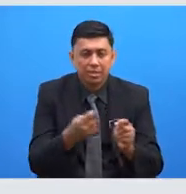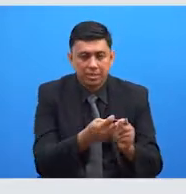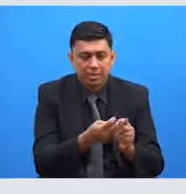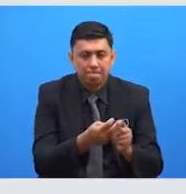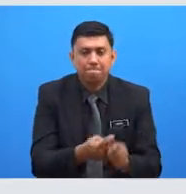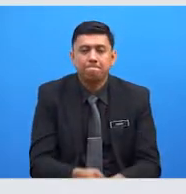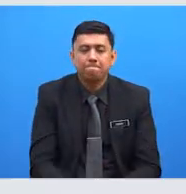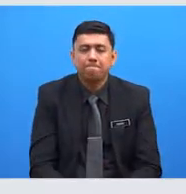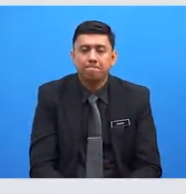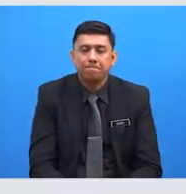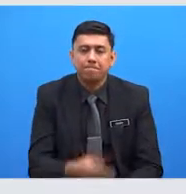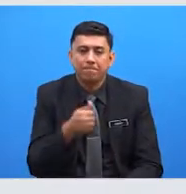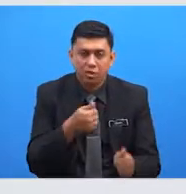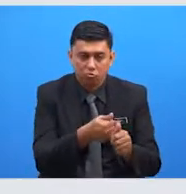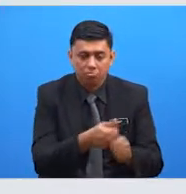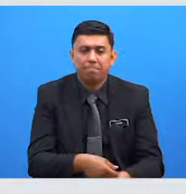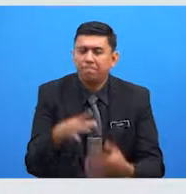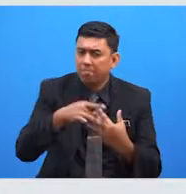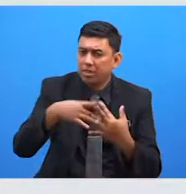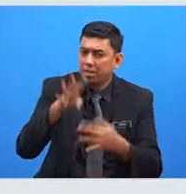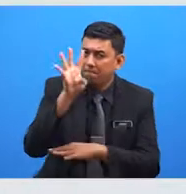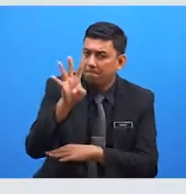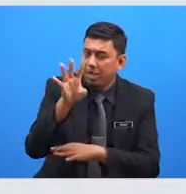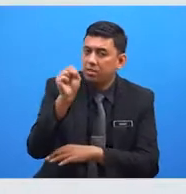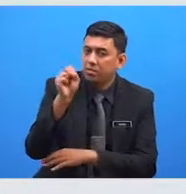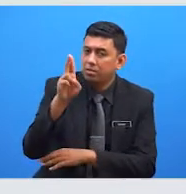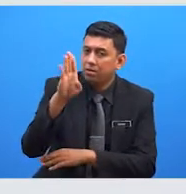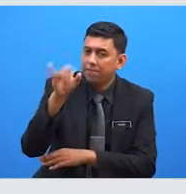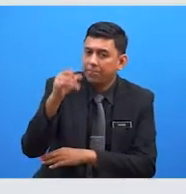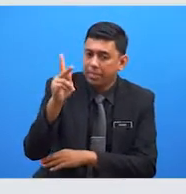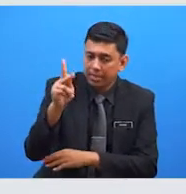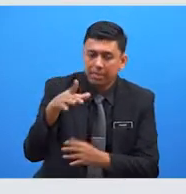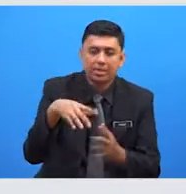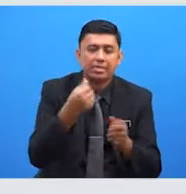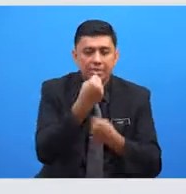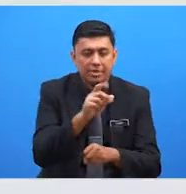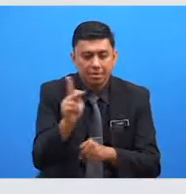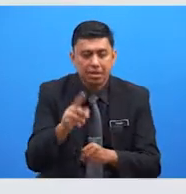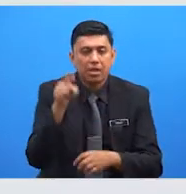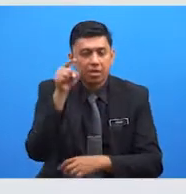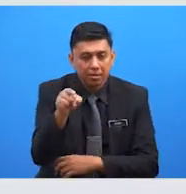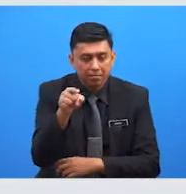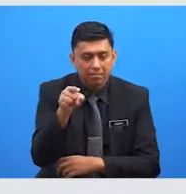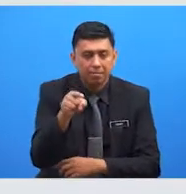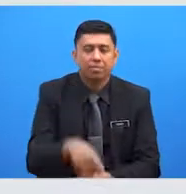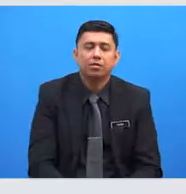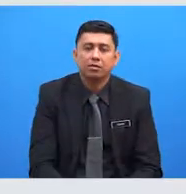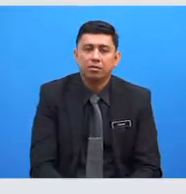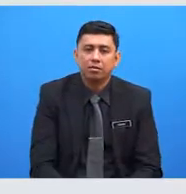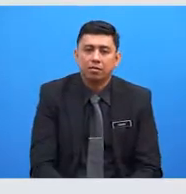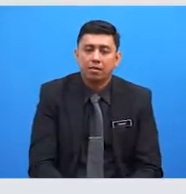ditunjukkan. Katakan anda memilih 4 subjek yang disediakan. Klik pada butang pilihan